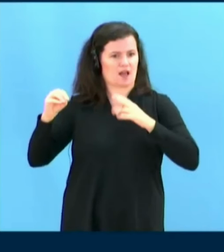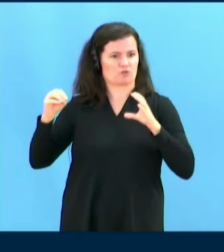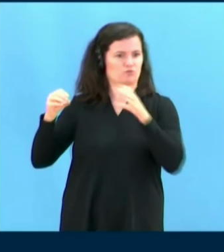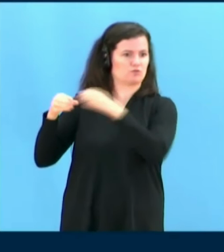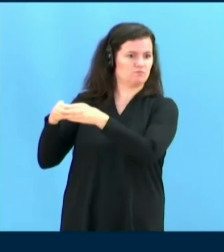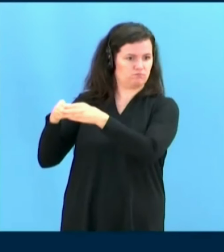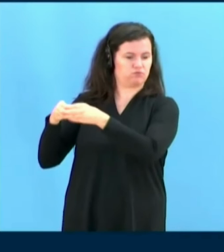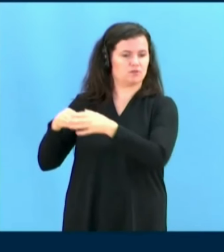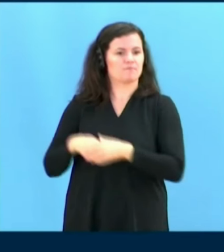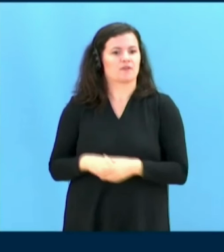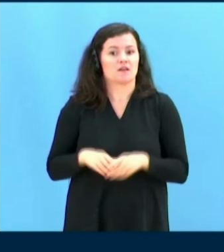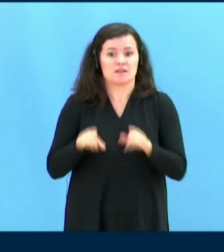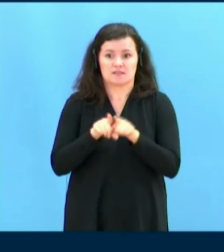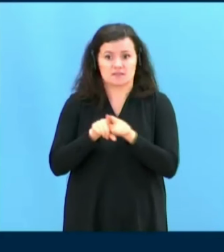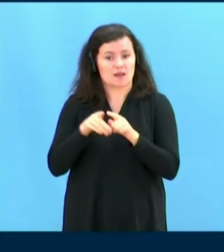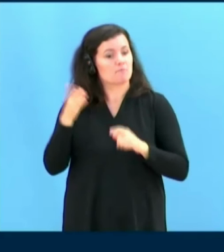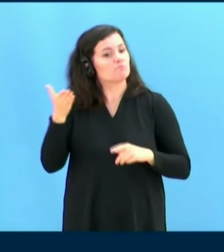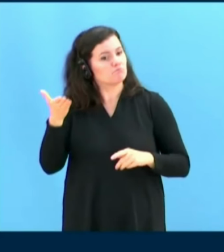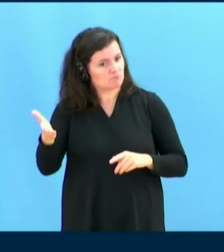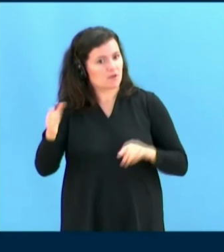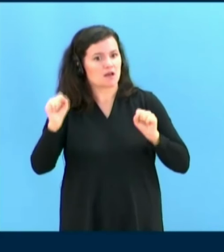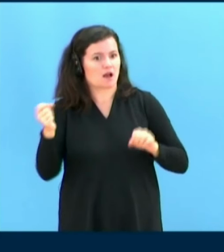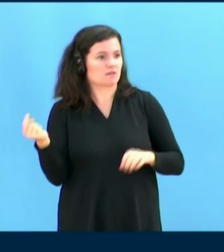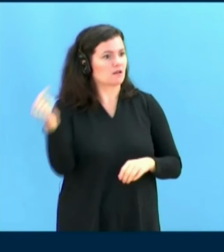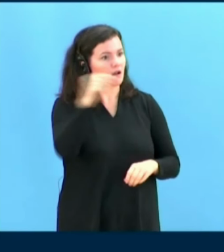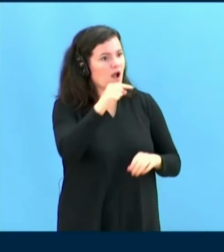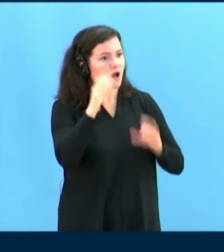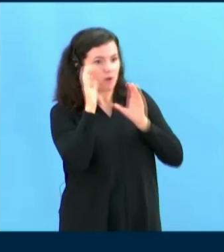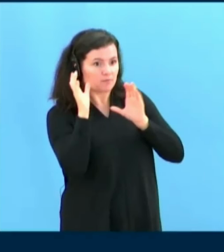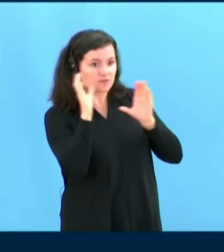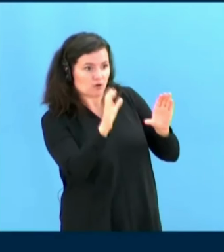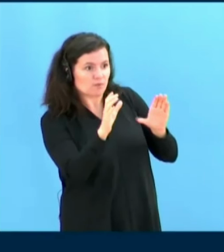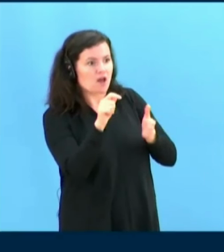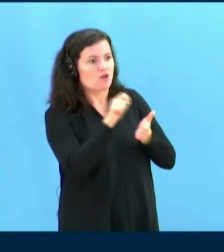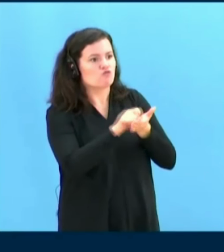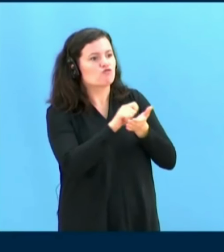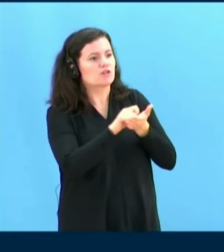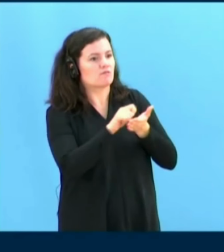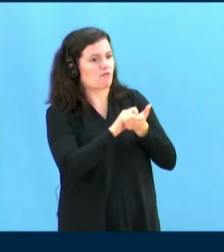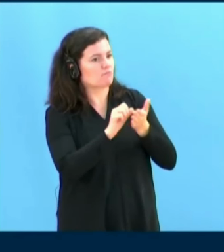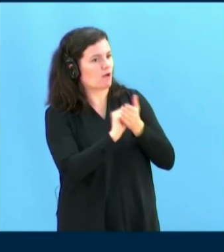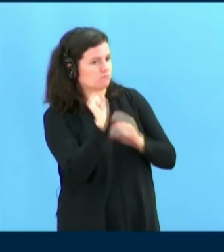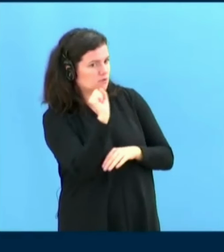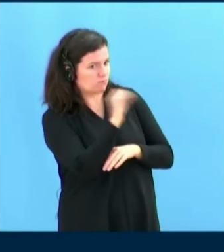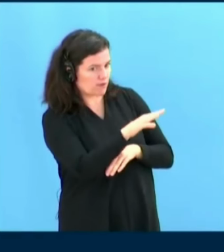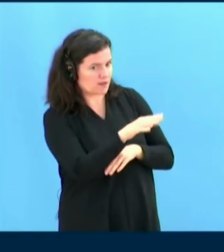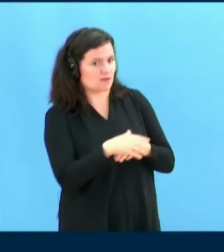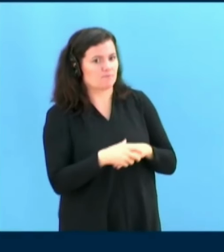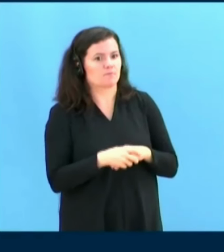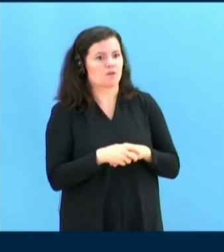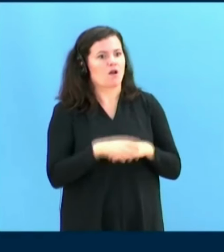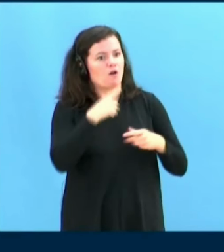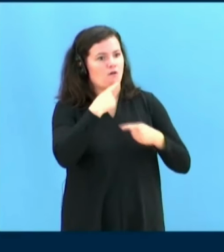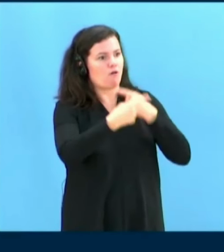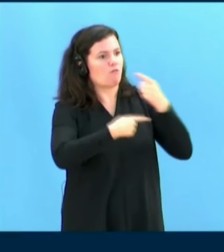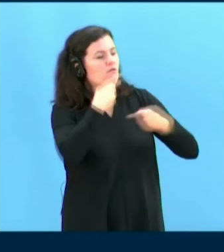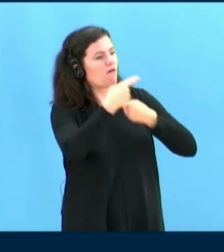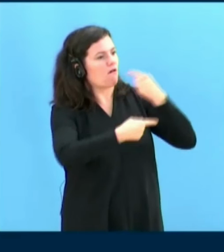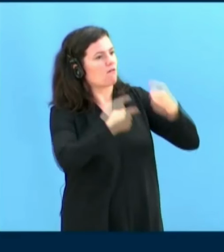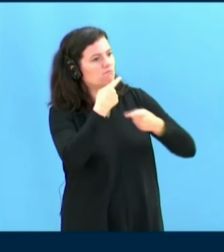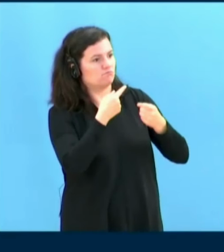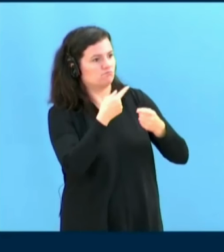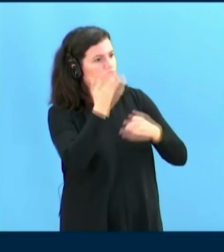имеющие статус прикосос, и право коренных народов на такое же участие было соблюдено в